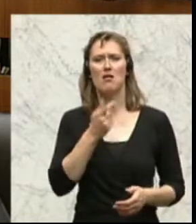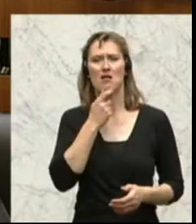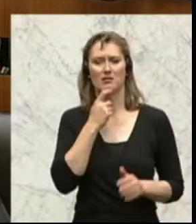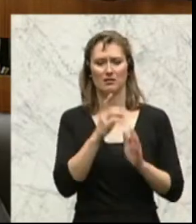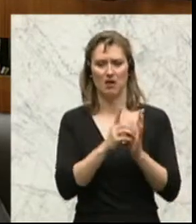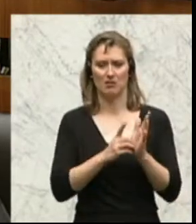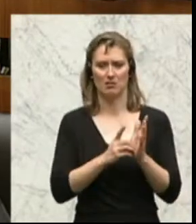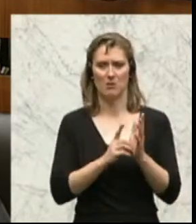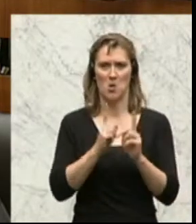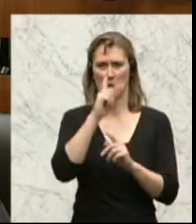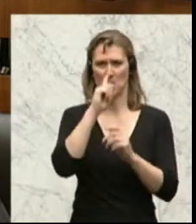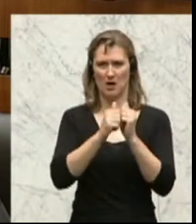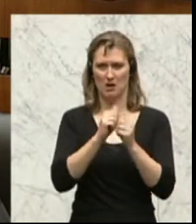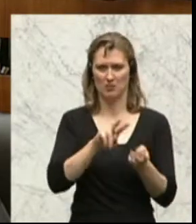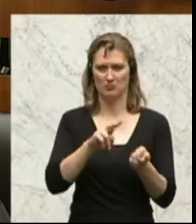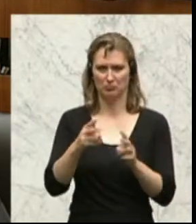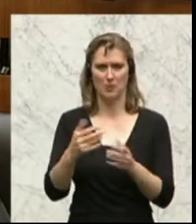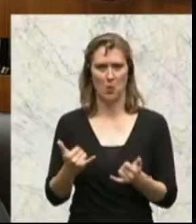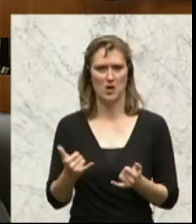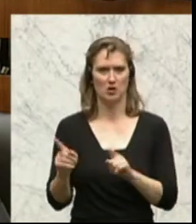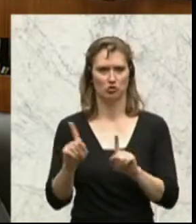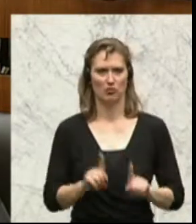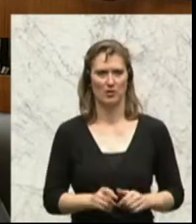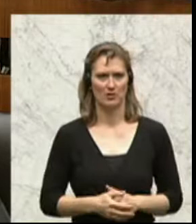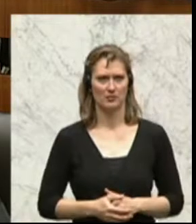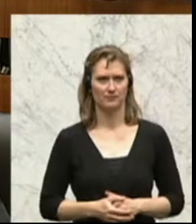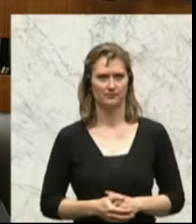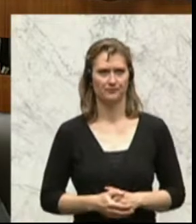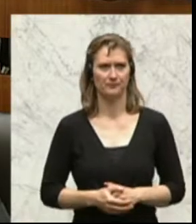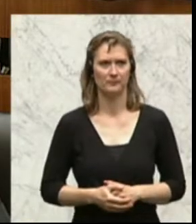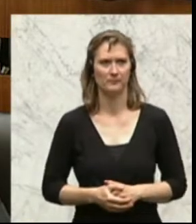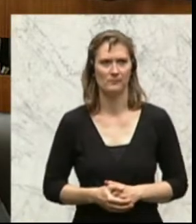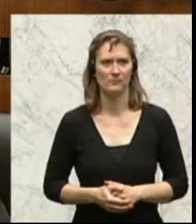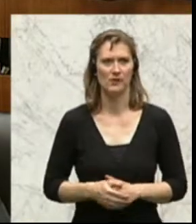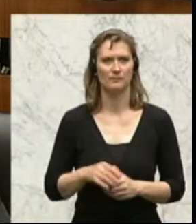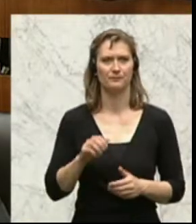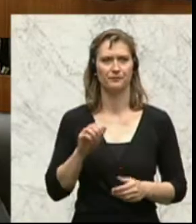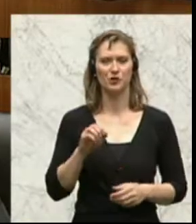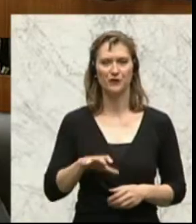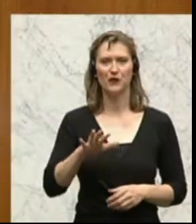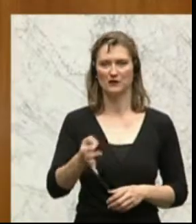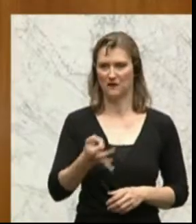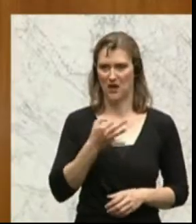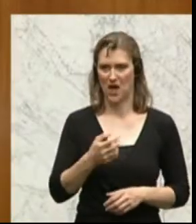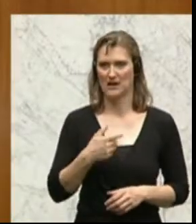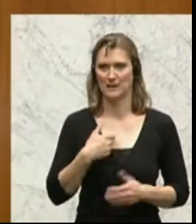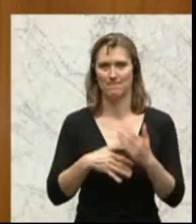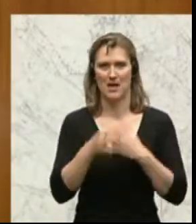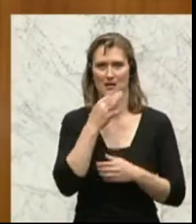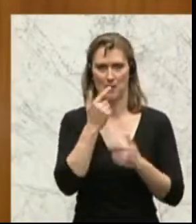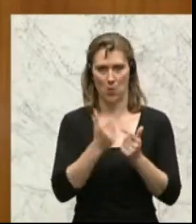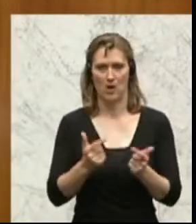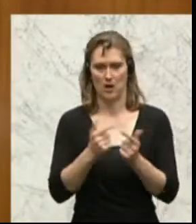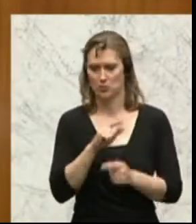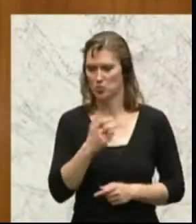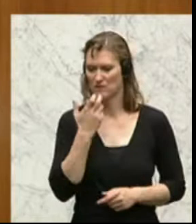hochgerechnet wurden auf den heutigen Stand. Zur Frage Nummer 15, das möchte ich ein wenig näher erörtern. Sie wollen genauestens